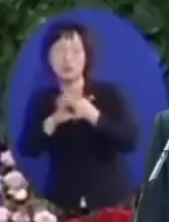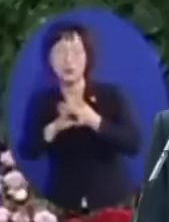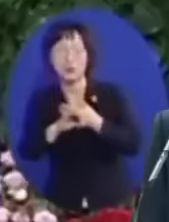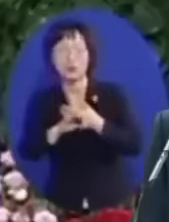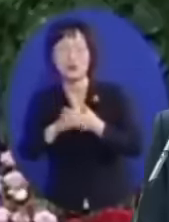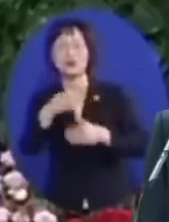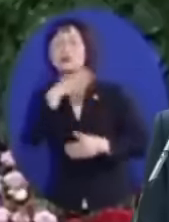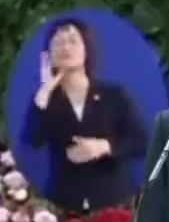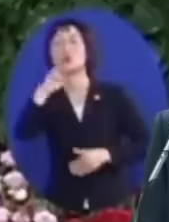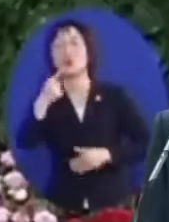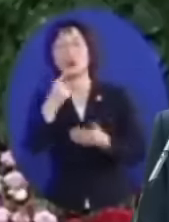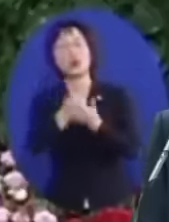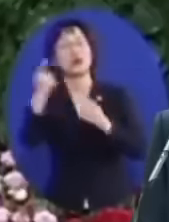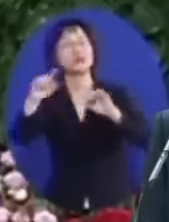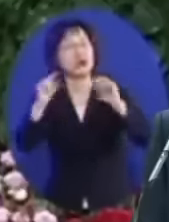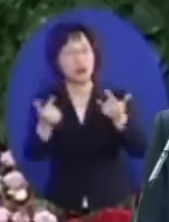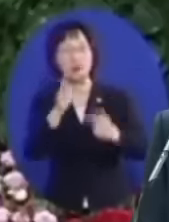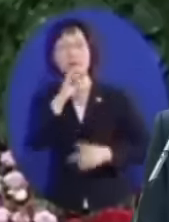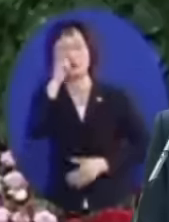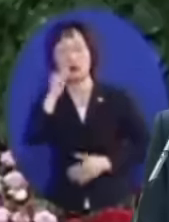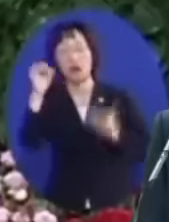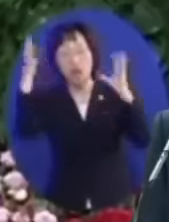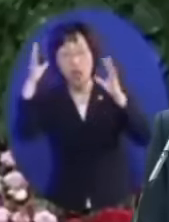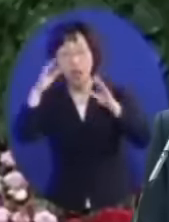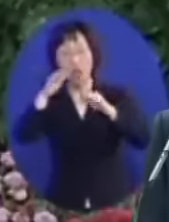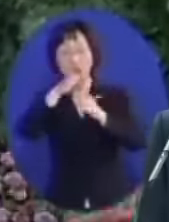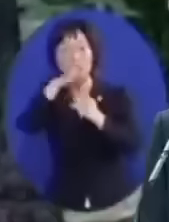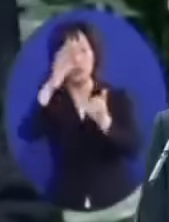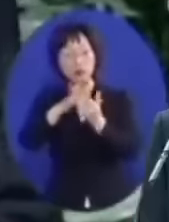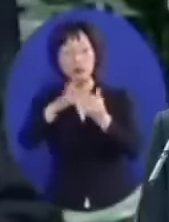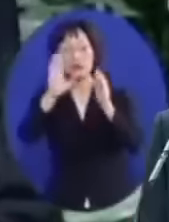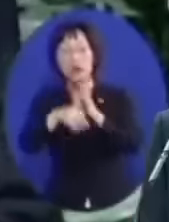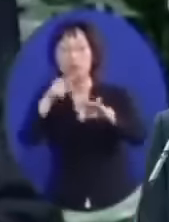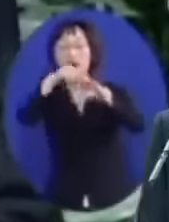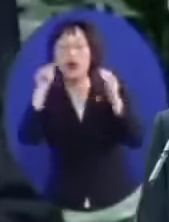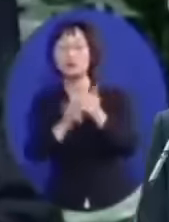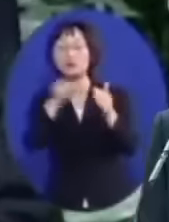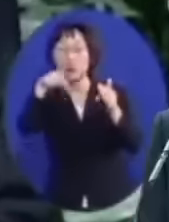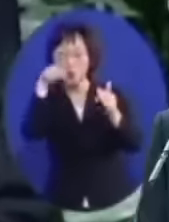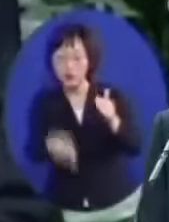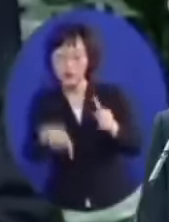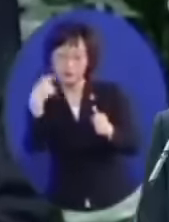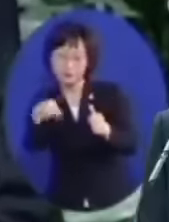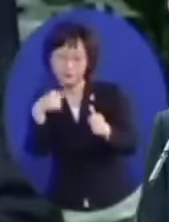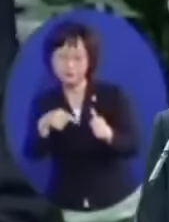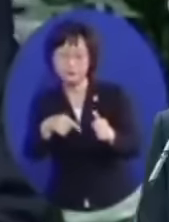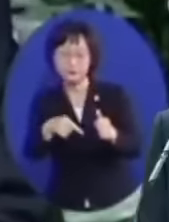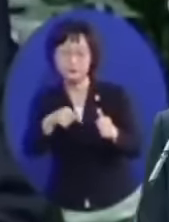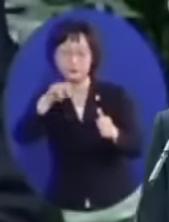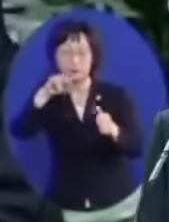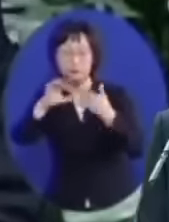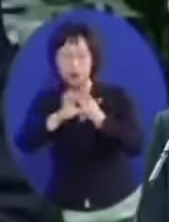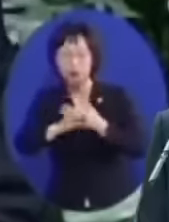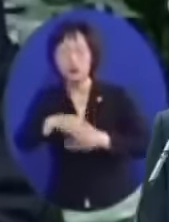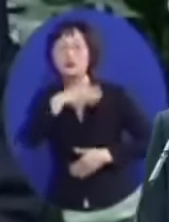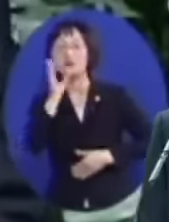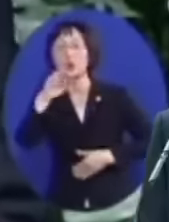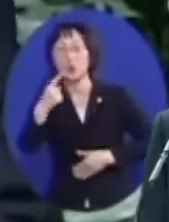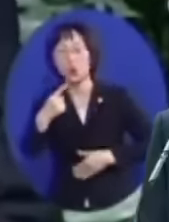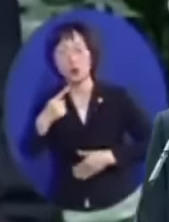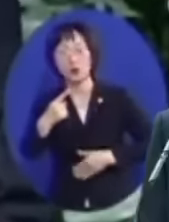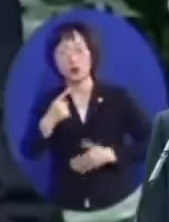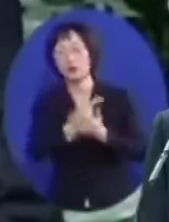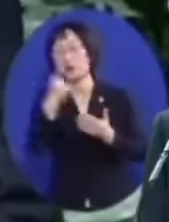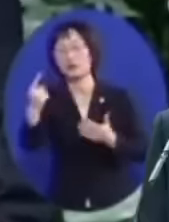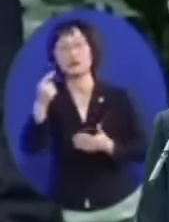아니하리라. 어린아이 때 마음속에 가르침을 받아 놓으면 나이 늙어도 그것을 떠나지 않습니다.